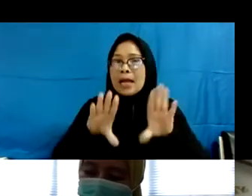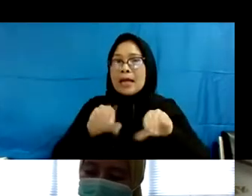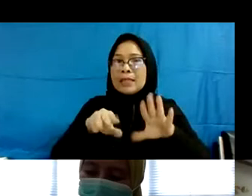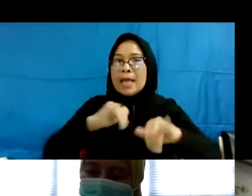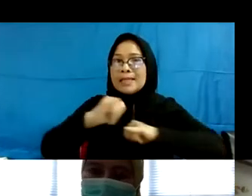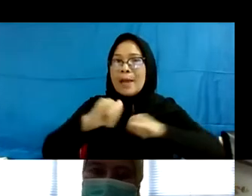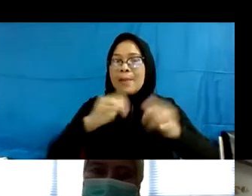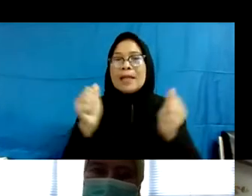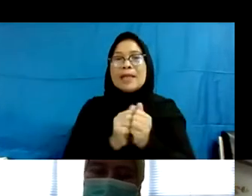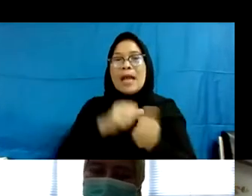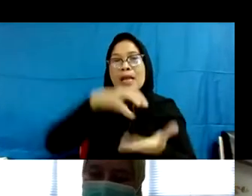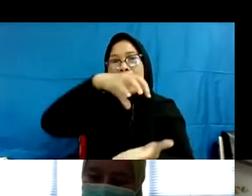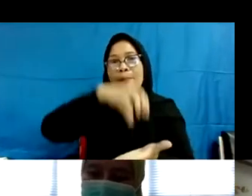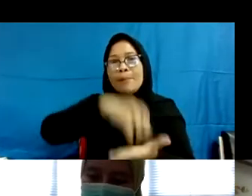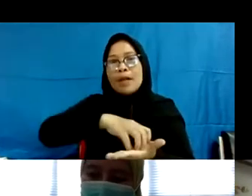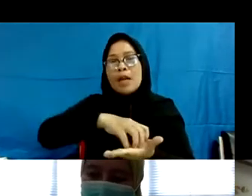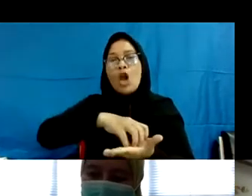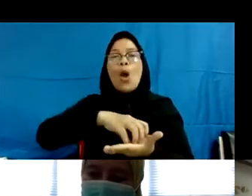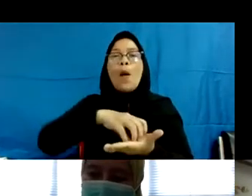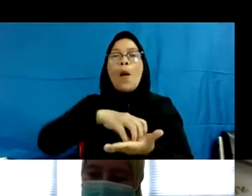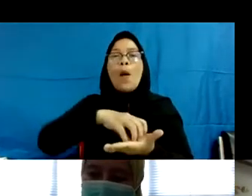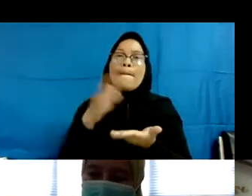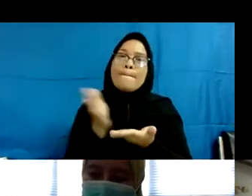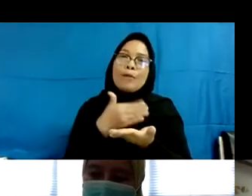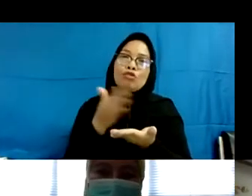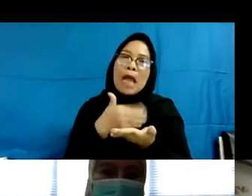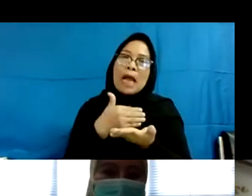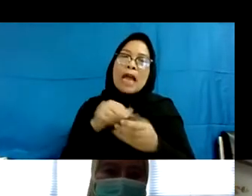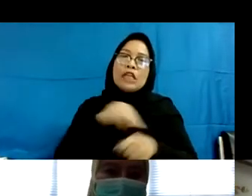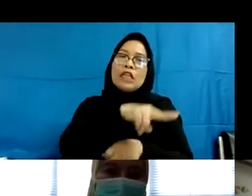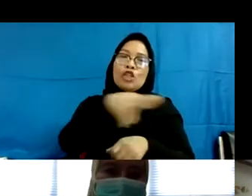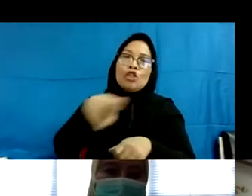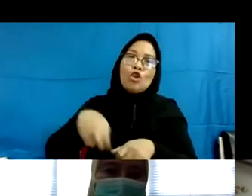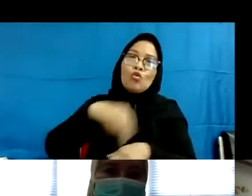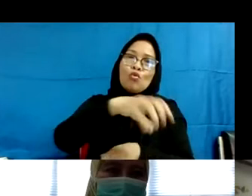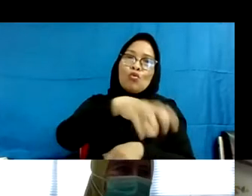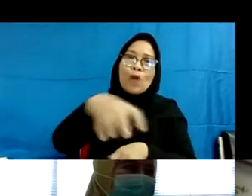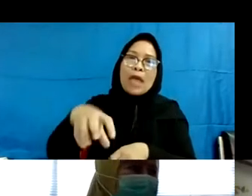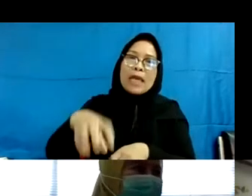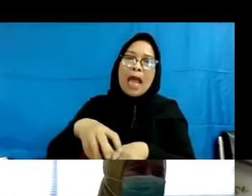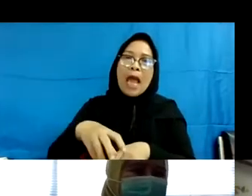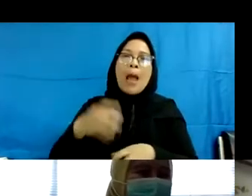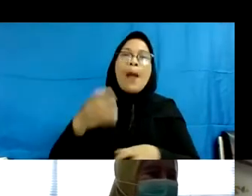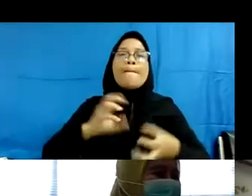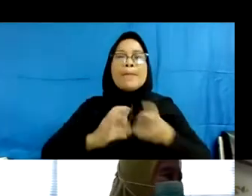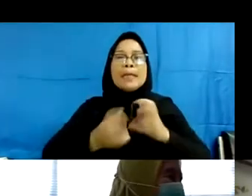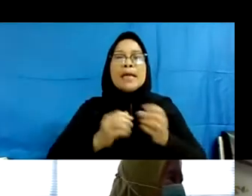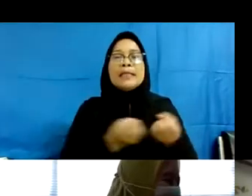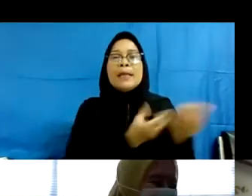perpustakaan-perpustakaan di seluruh daerah. Nah, perpustakaan-perpustakaan ini yang menjadi media